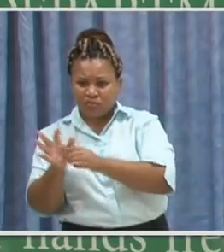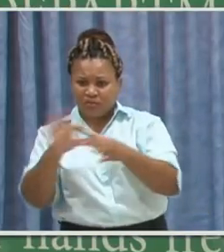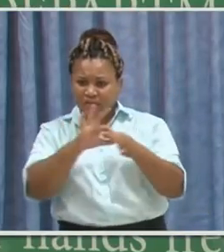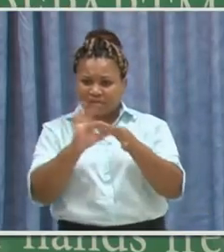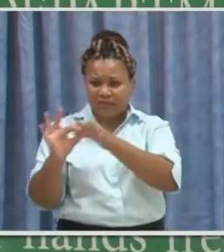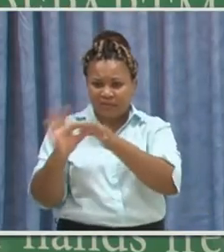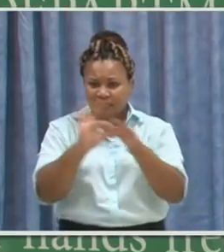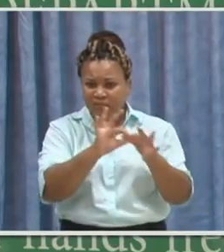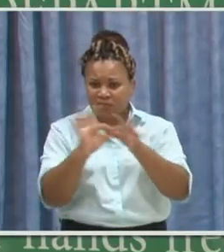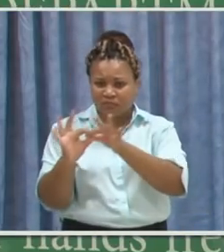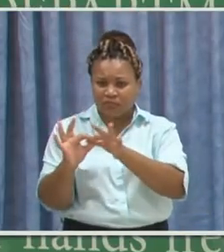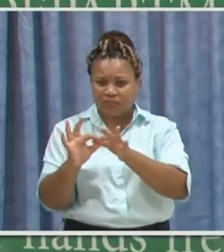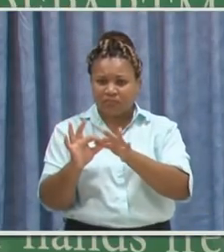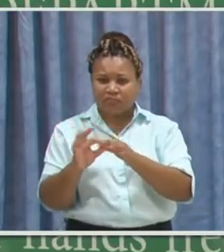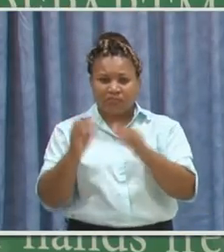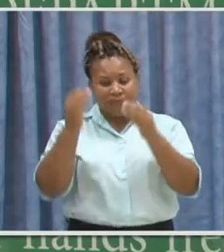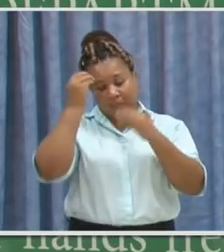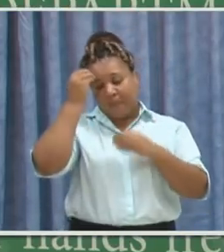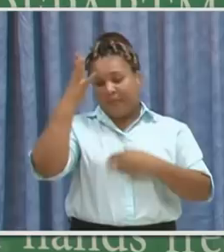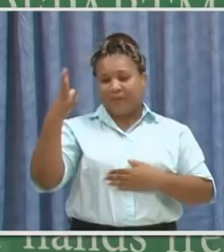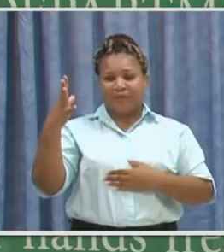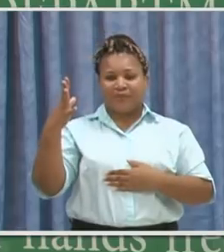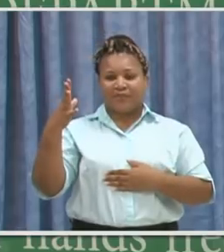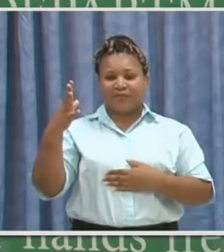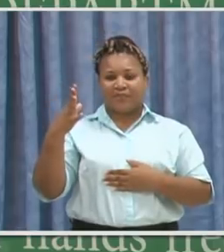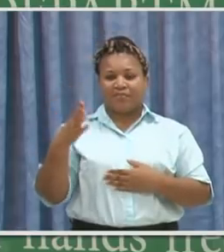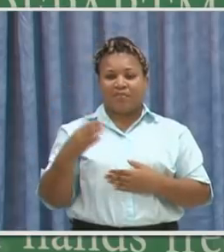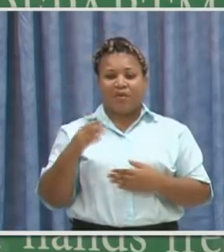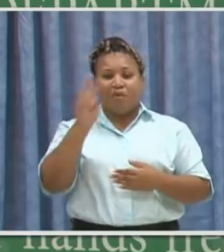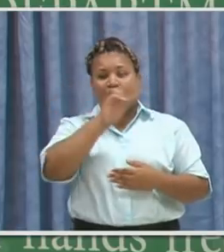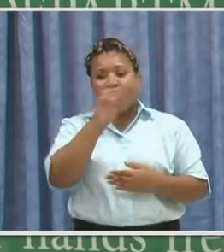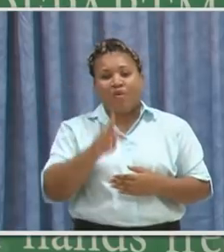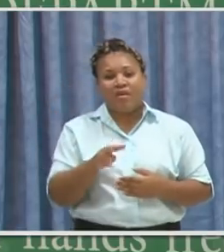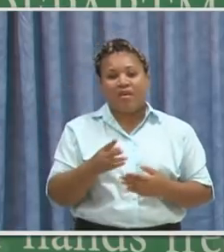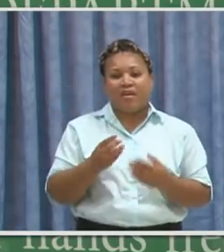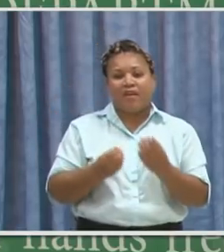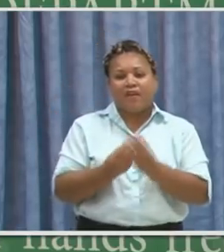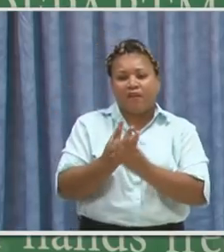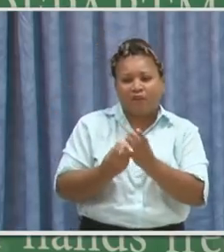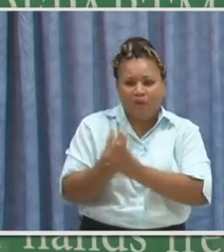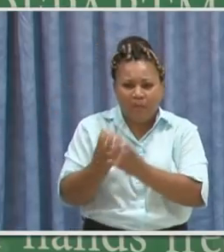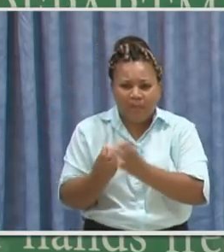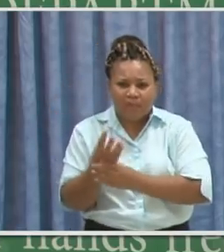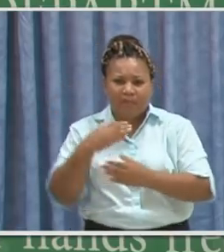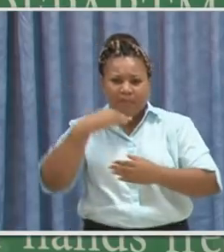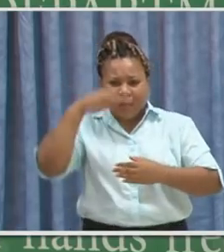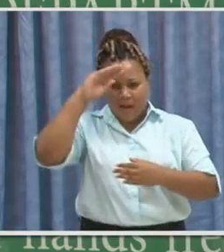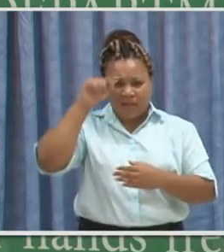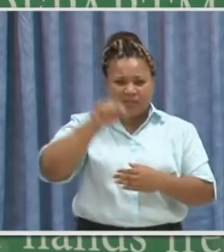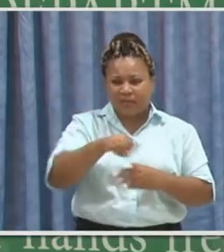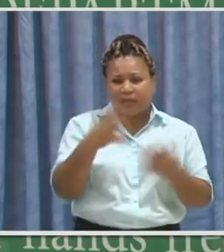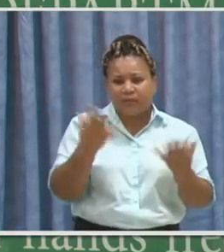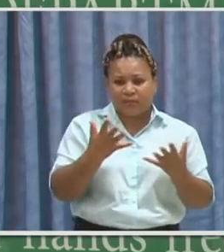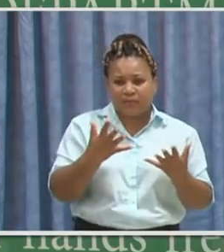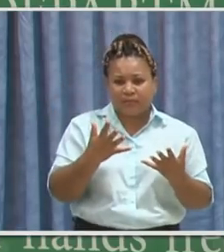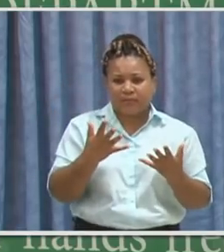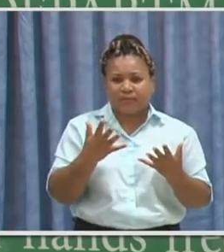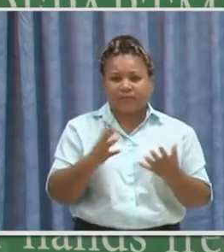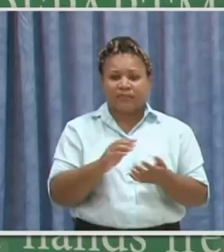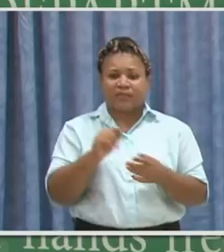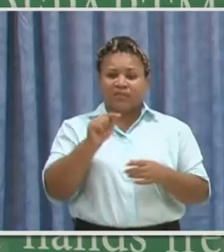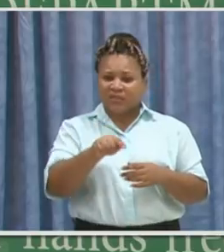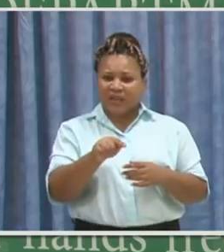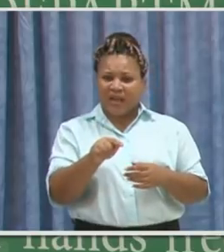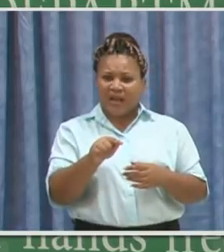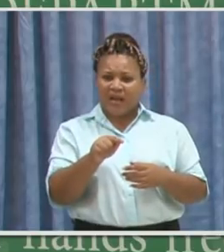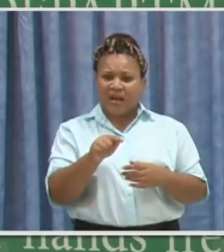aurons des informations là pour que si Kawasaki pas une nouvelle maladie lui by the way il y a l'infection qui n'a depuis longtemps